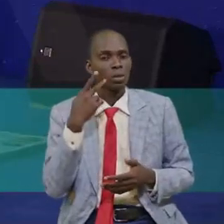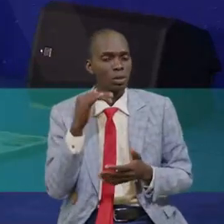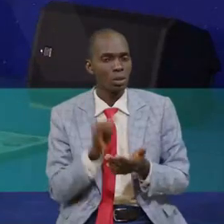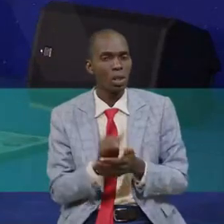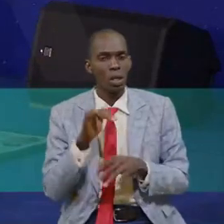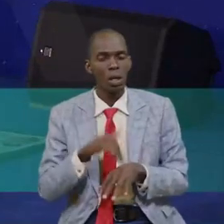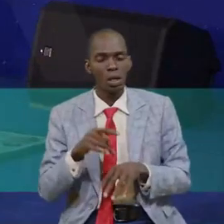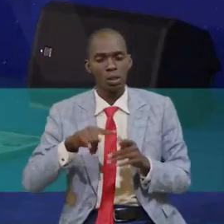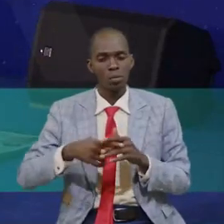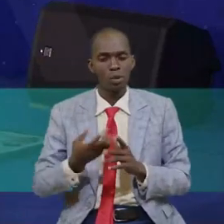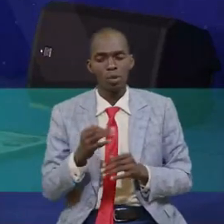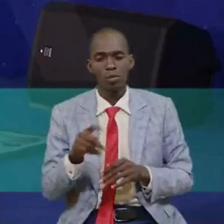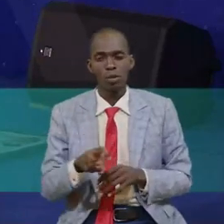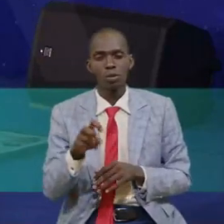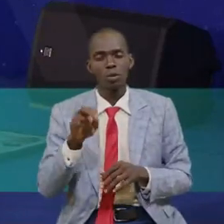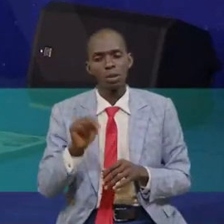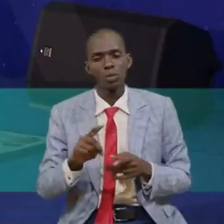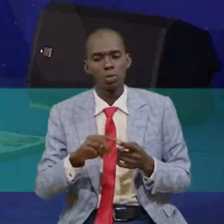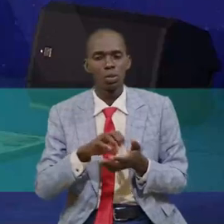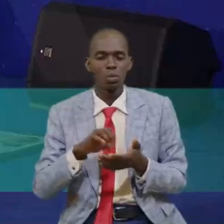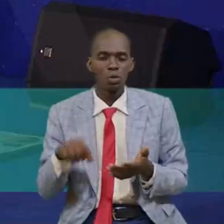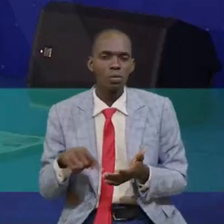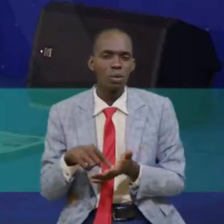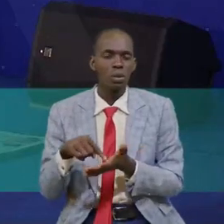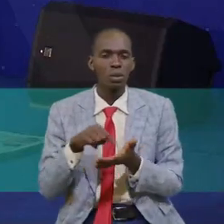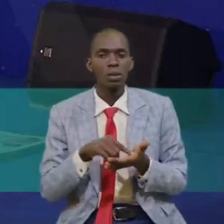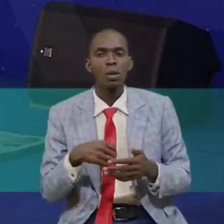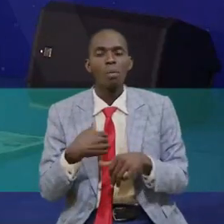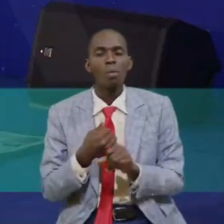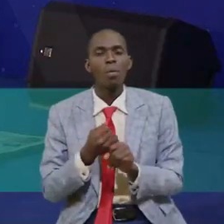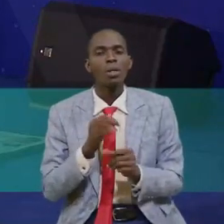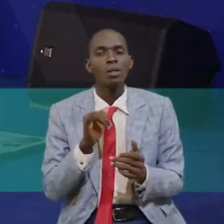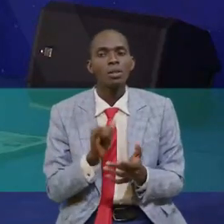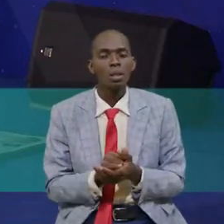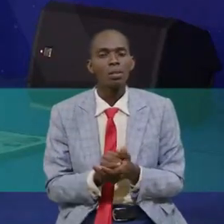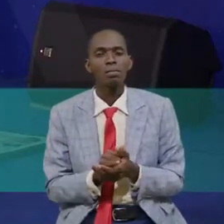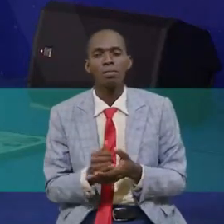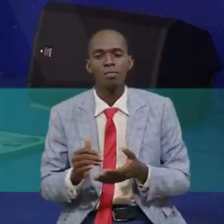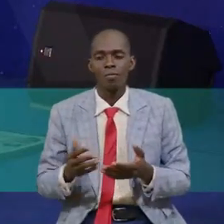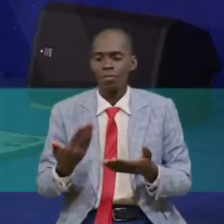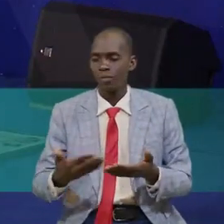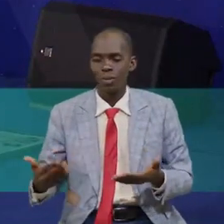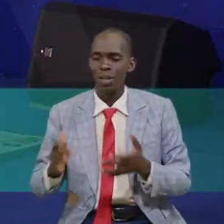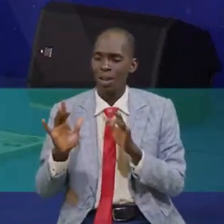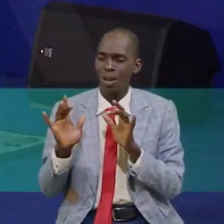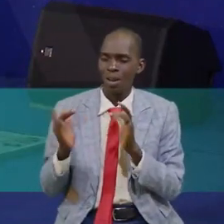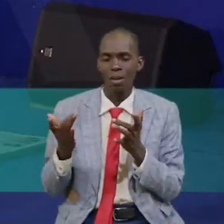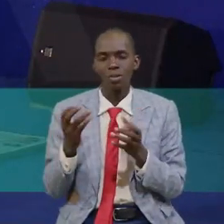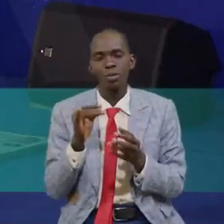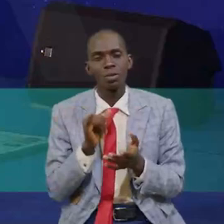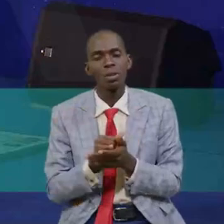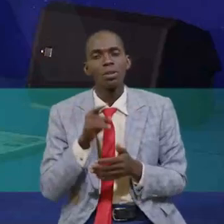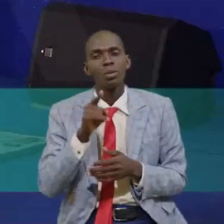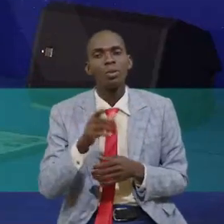la course, tu dois enlever ceci, pour que ce fardeau soit léger, assez léger, pour que